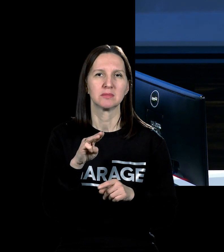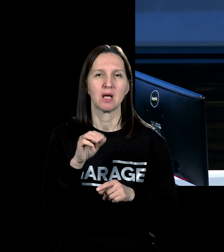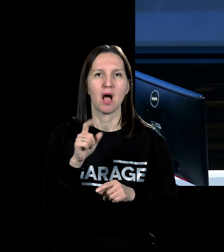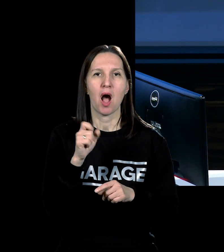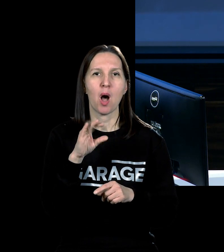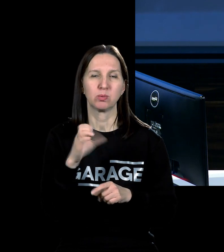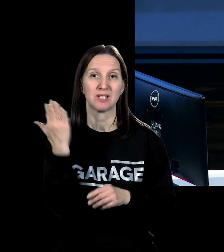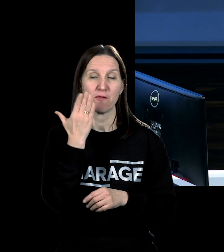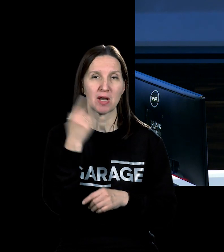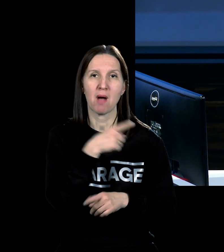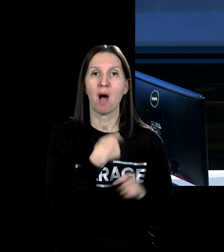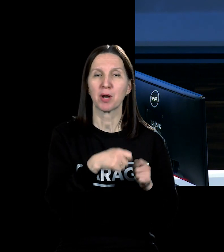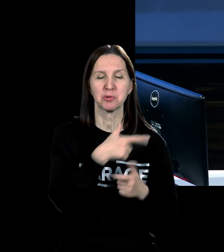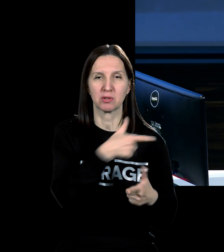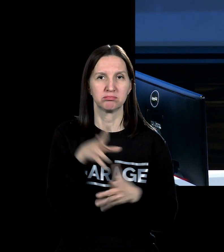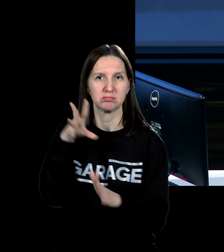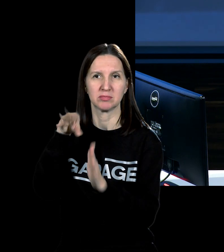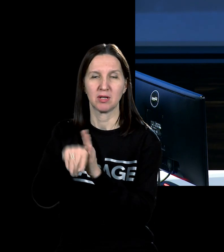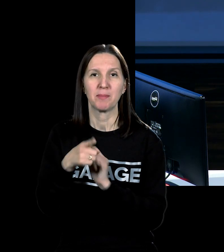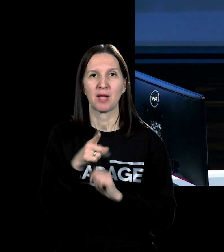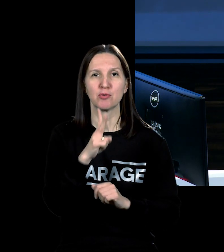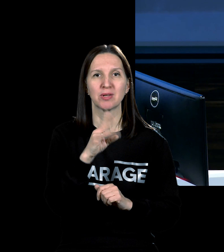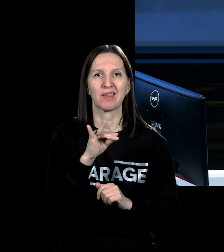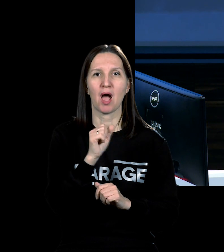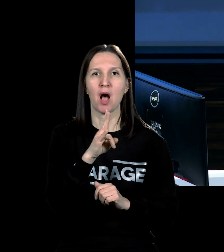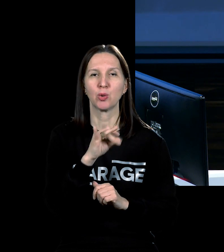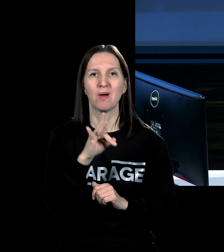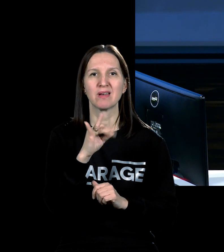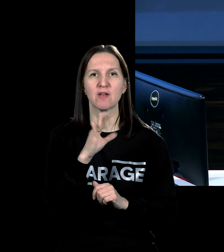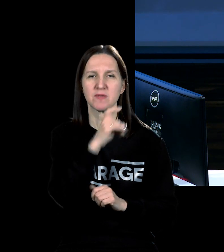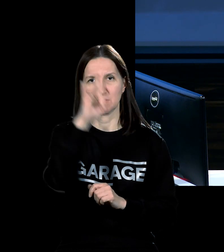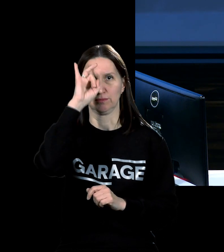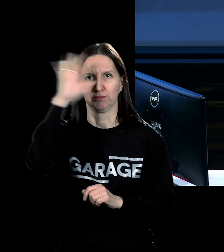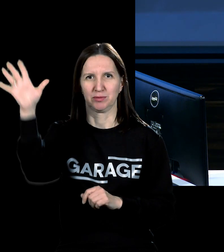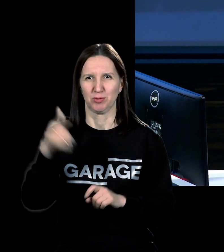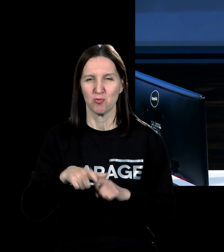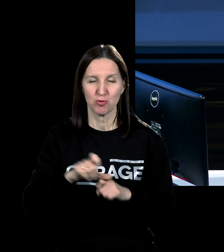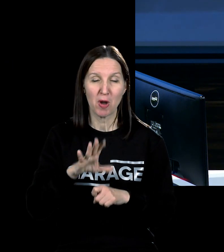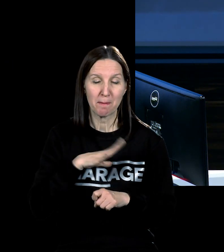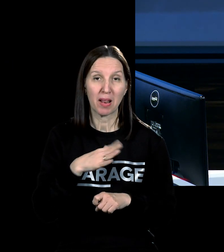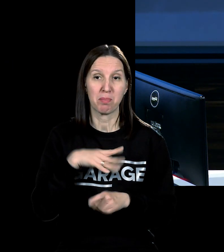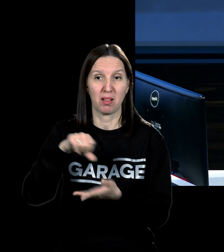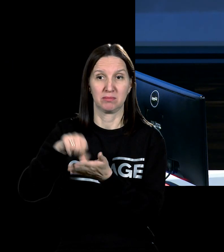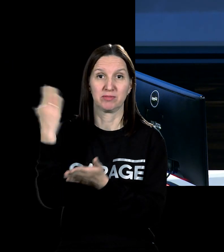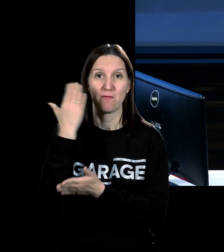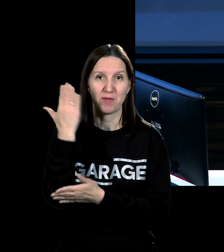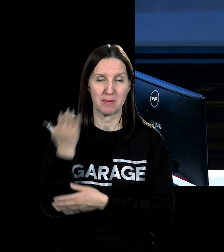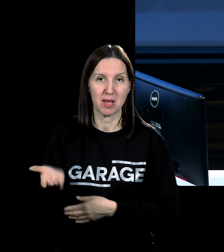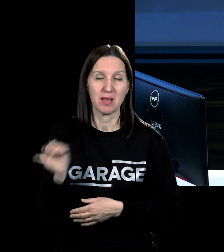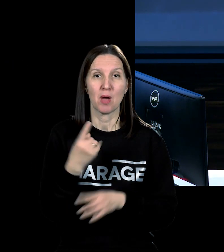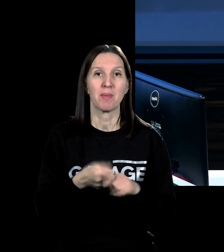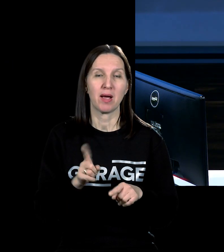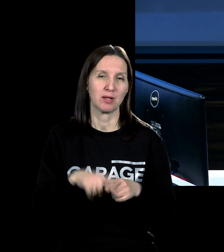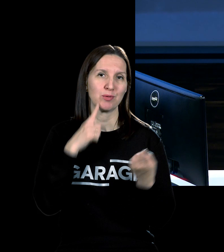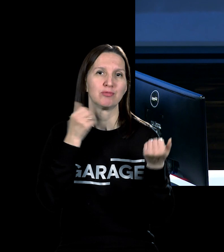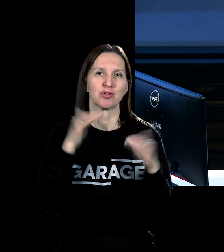вложить гораздо больше денег, потому что Киану Ривз не вовремя прославился ровно уже после того, как он снялся в этом фильме. Вот, и поэтому из